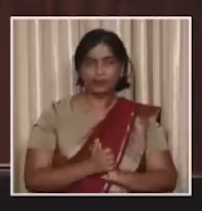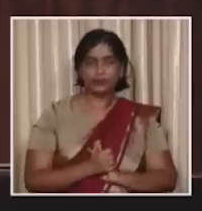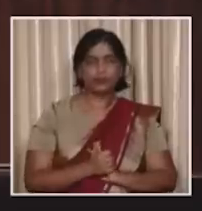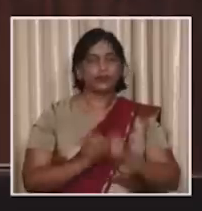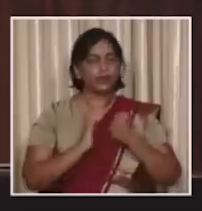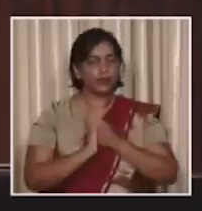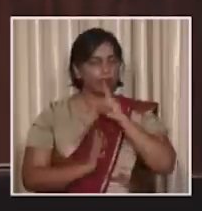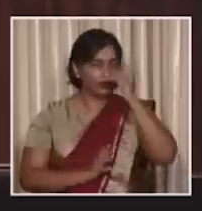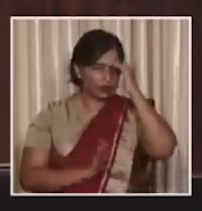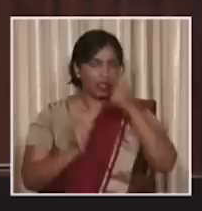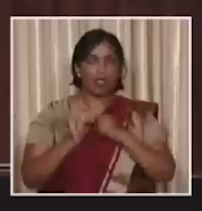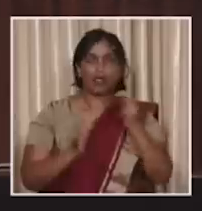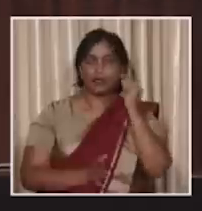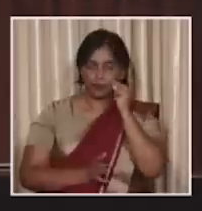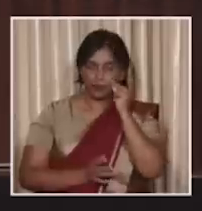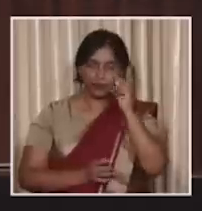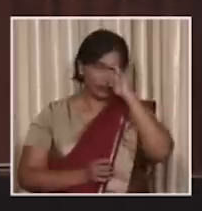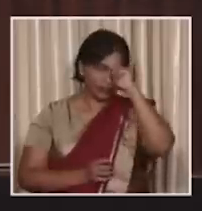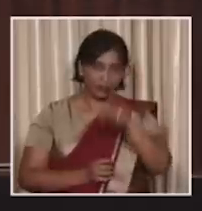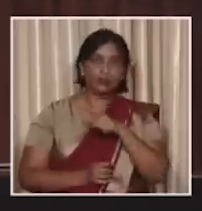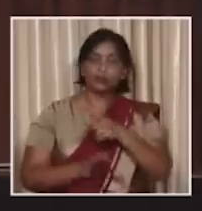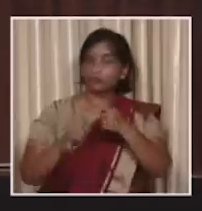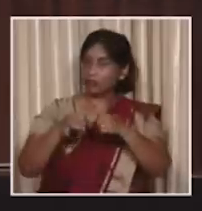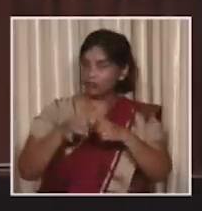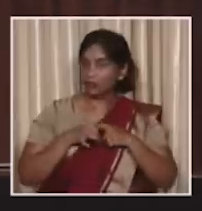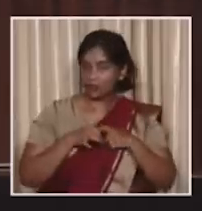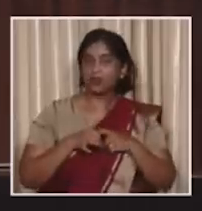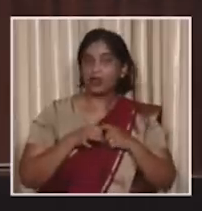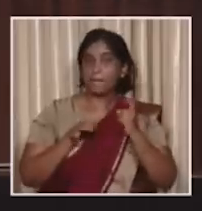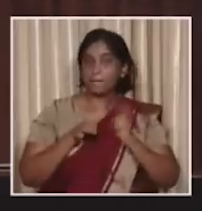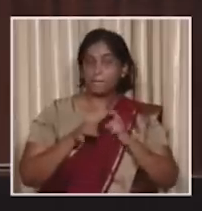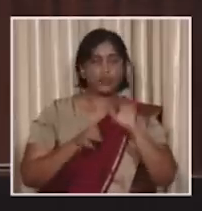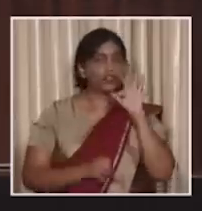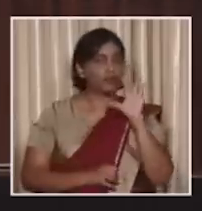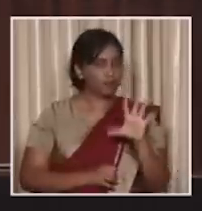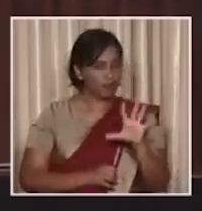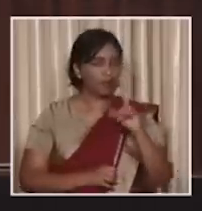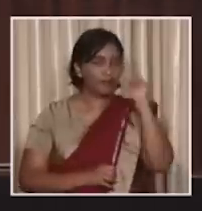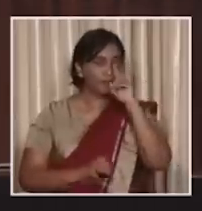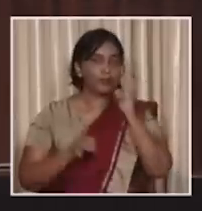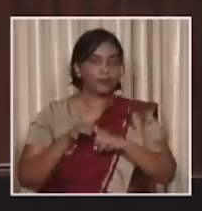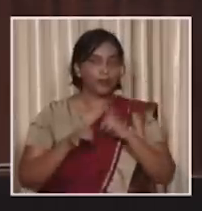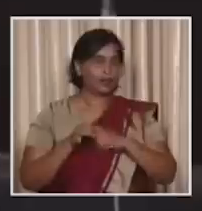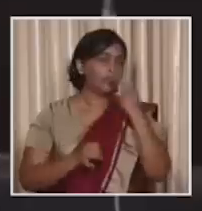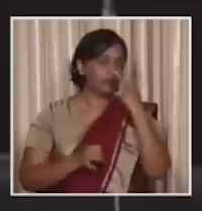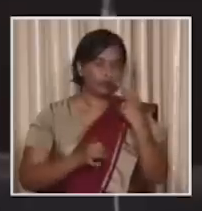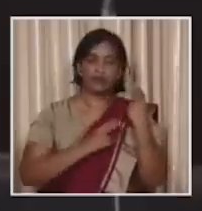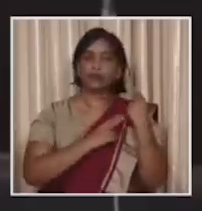කතානායකතුමනි, ගරු අනුරසානායක මැතිතුමා විසින් අසන ලද ප්‍රශ්න පහක් තිබෙනවා. එයින් පළවෙනි ප්‍රශ්න දෙක අදාළ